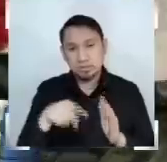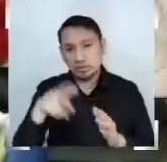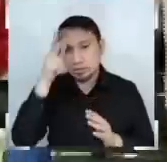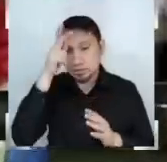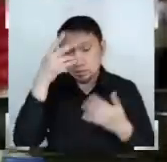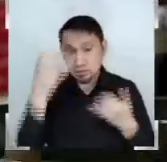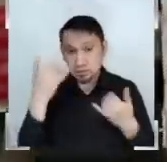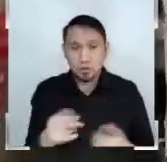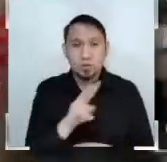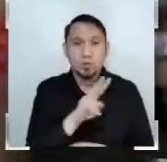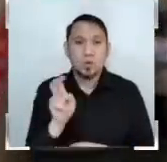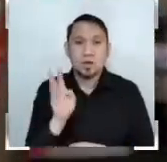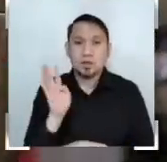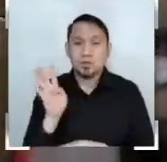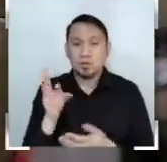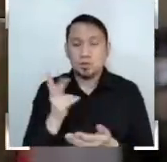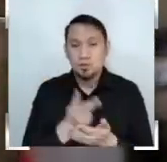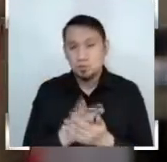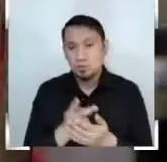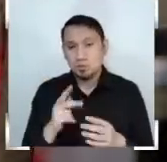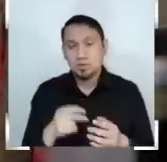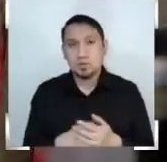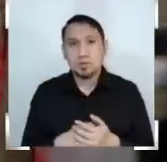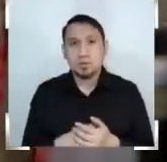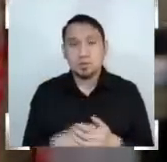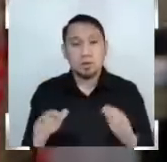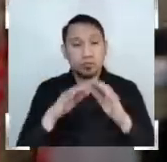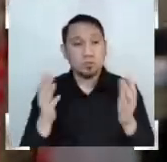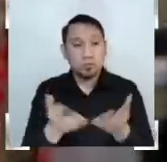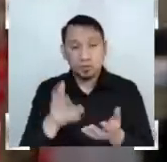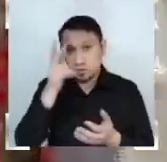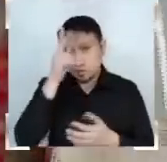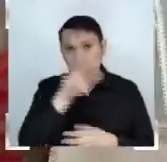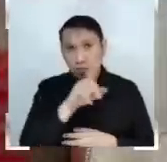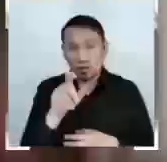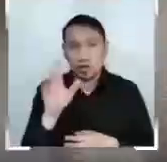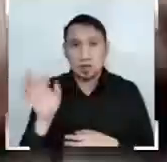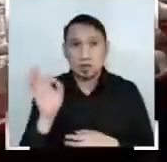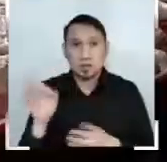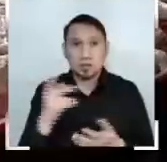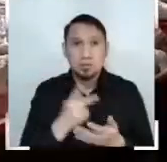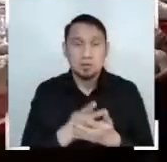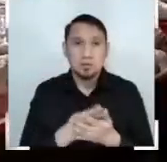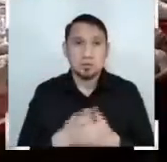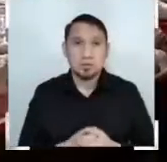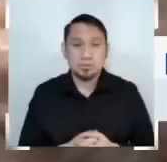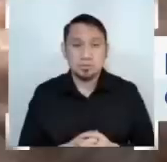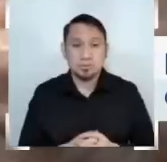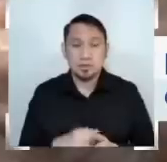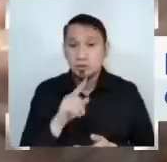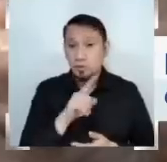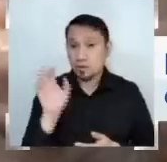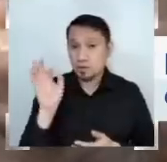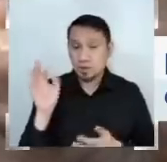240 pesos ang kada kilo ng choice cuts. Ang isang buong manok naman, 190 pesos kada kilo. 190 pesos